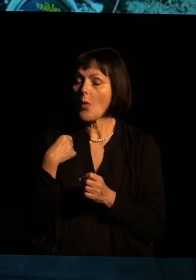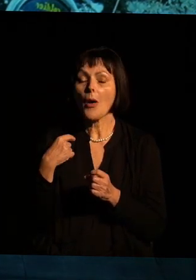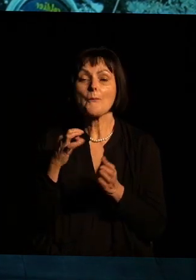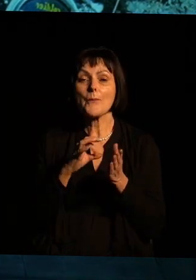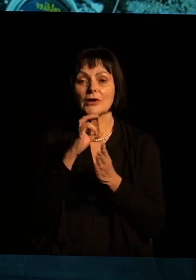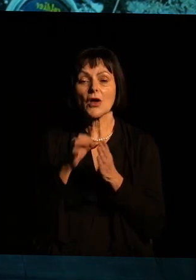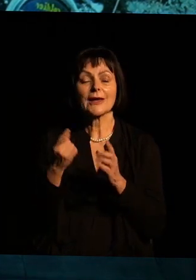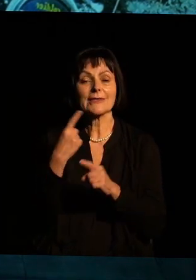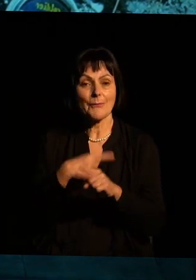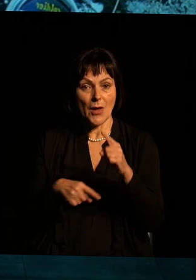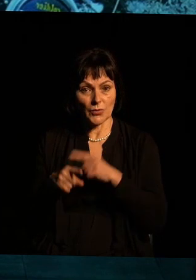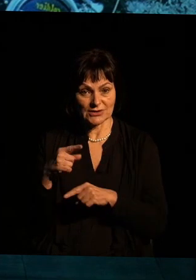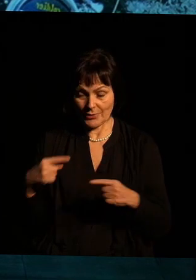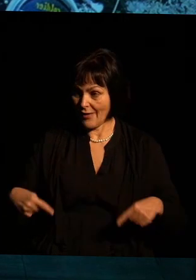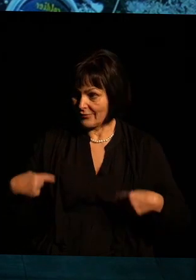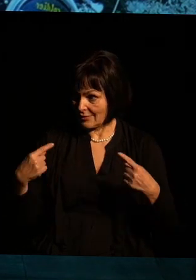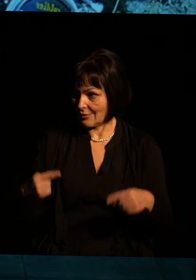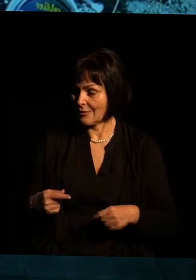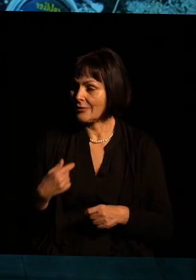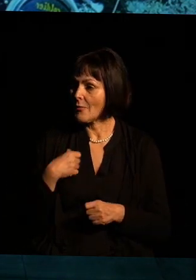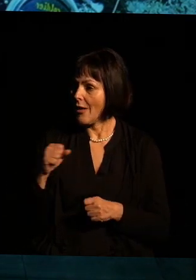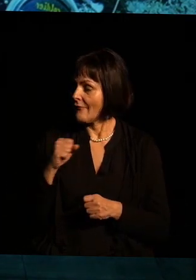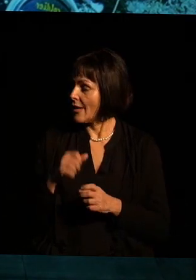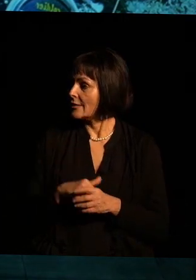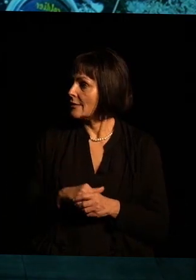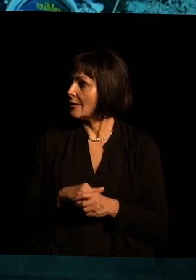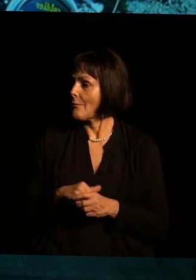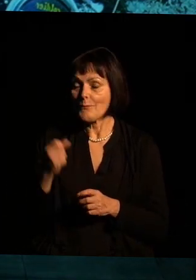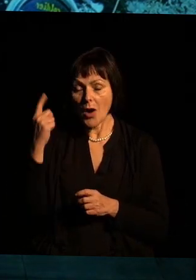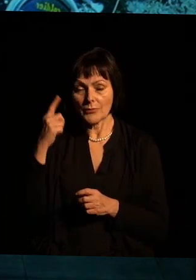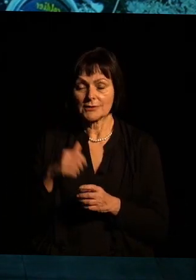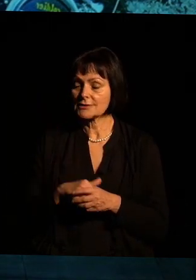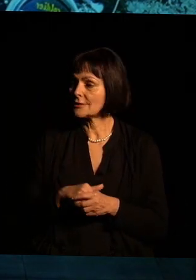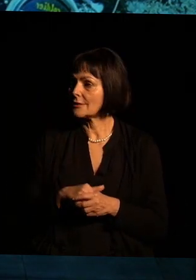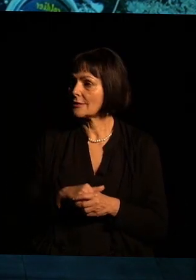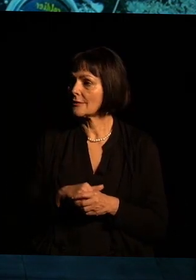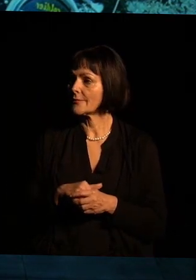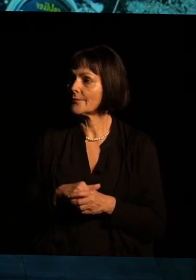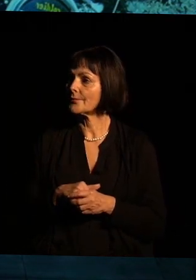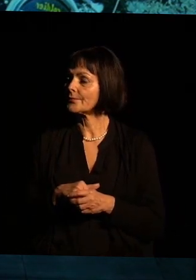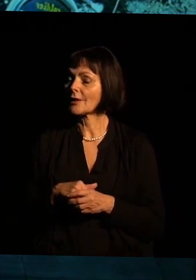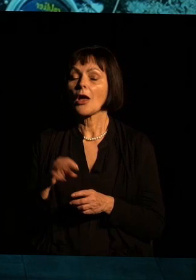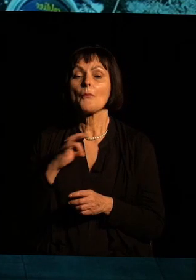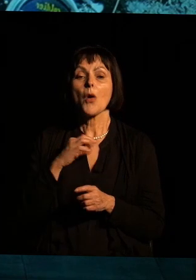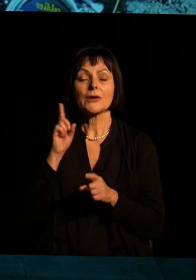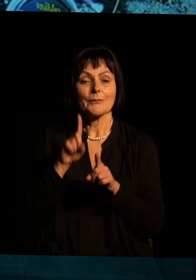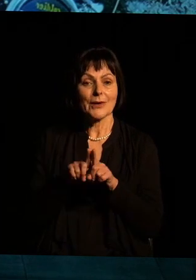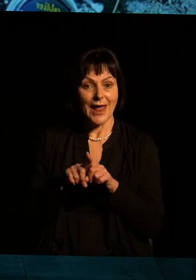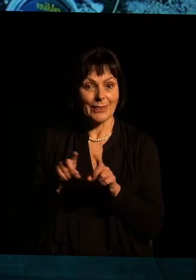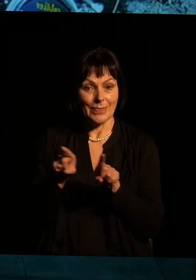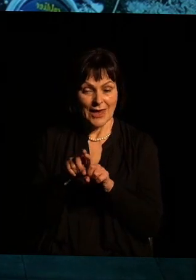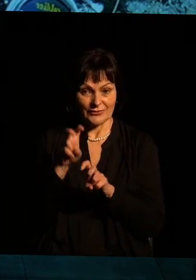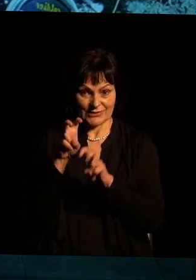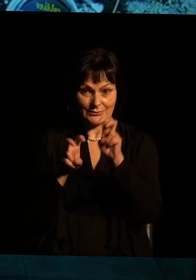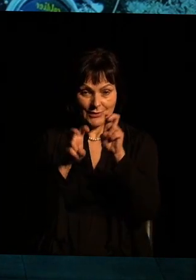projekt z niepełnosprawnymi. Powiedz dwa słowa, bo to no, bardzo fajna, ciekawa inicjatywa. No tak, dwa słowa. W każdym razie mój brat też się kiedyś wspinał,